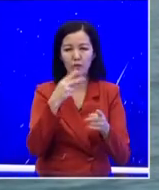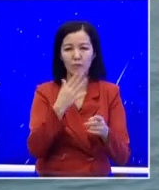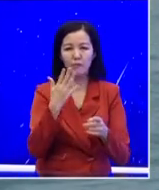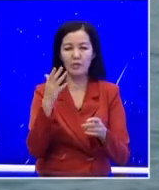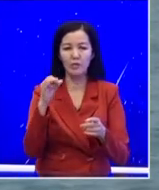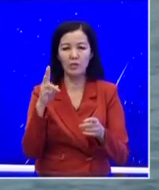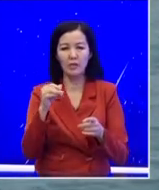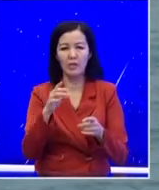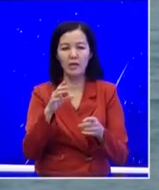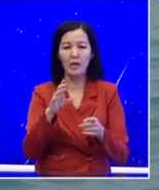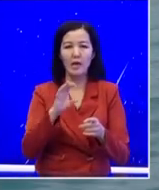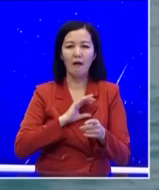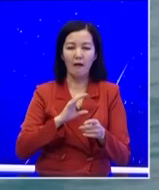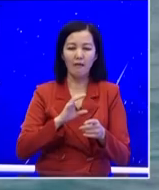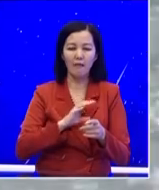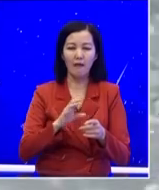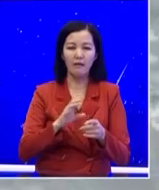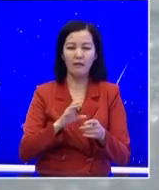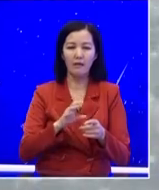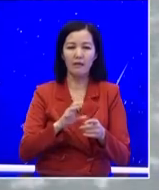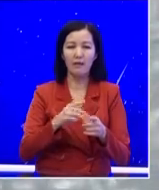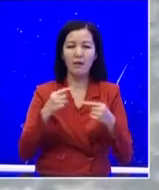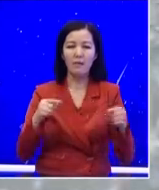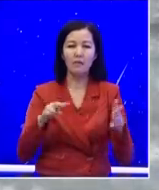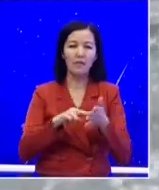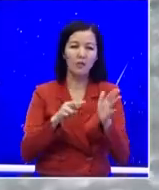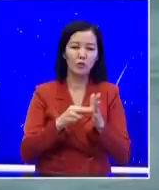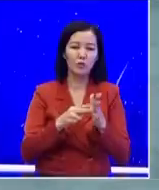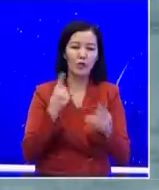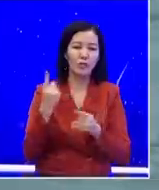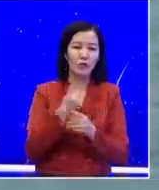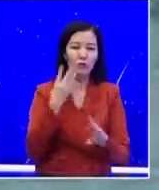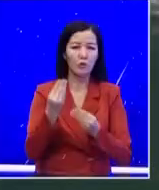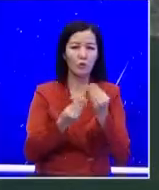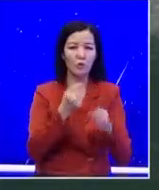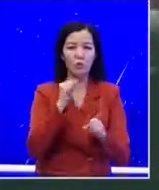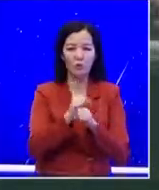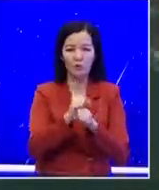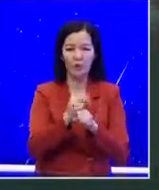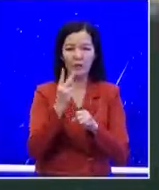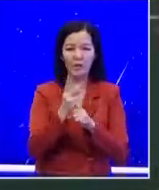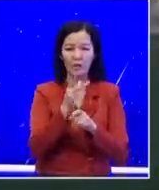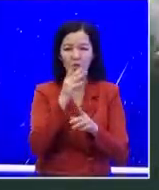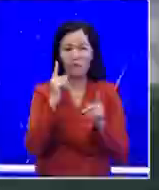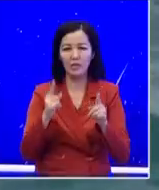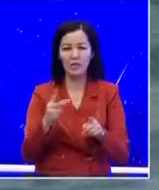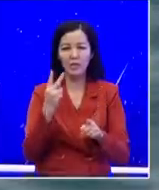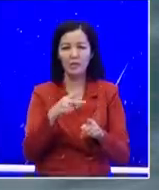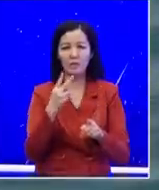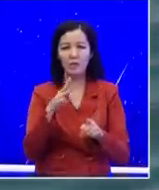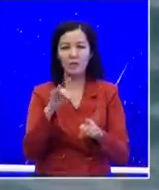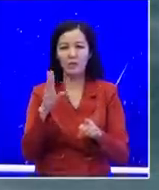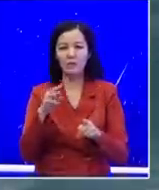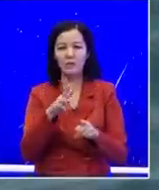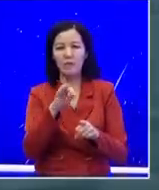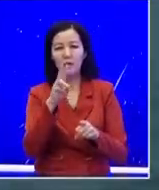күні Канаданың Лейк Сент Жане аймағында жоспарланған алғашқы жарыс болмайды. Ал екінші кезең 22 тамызда